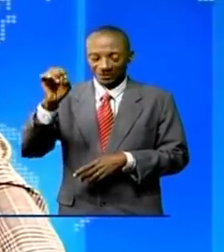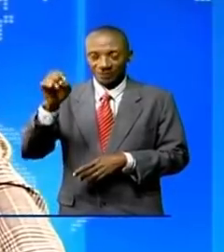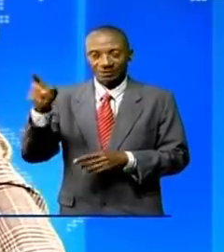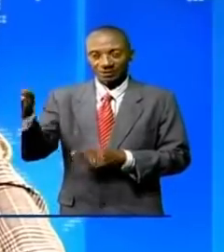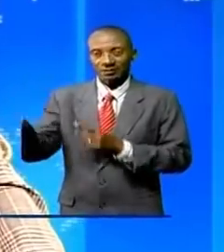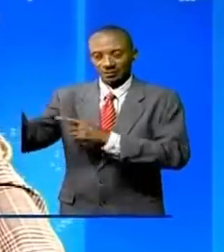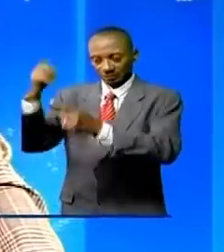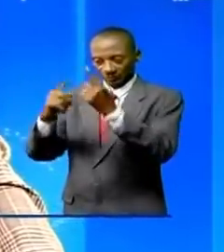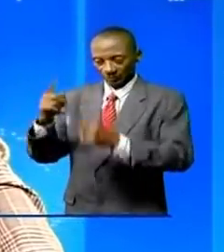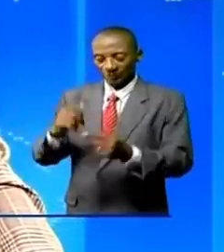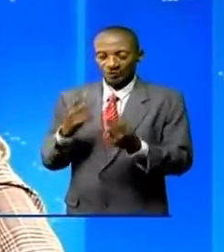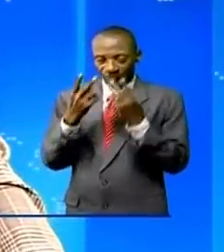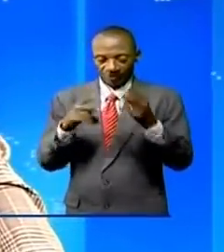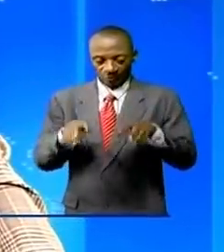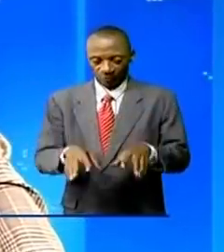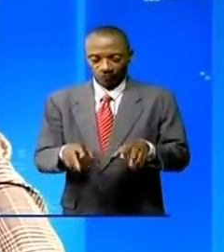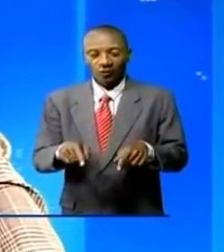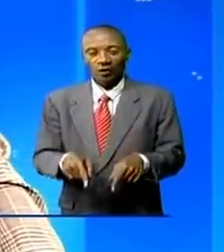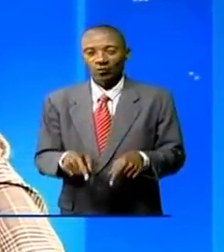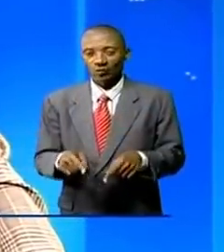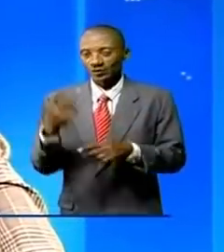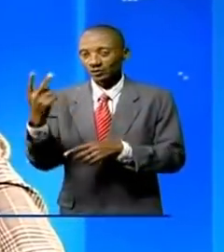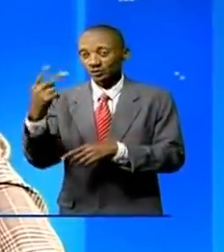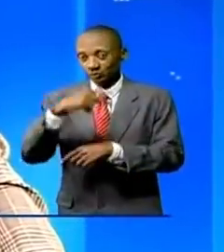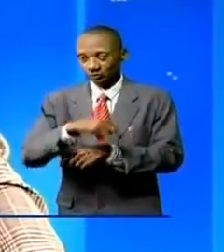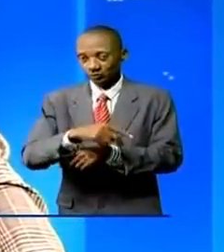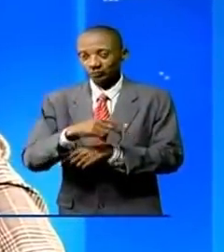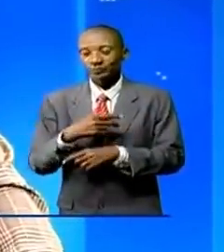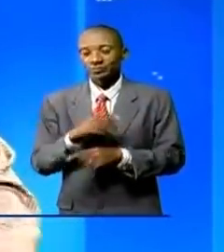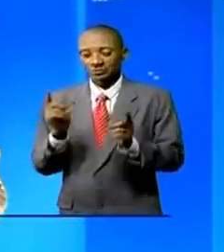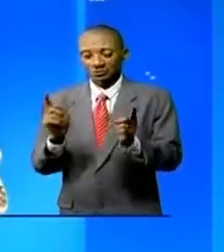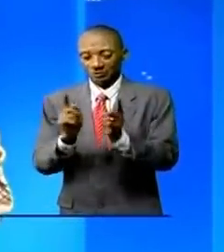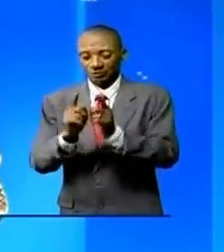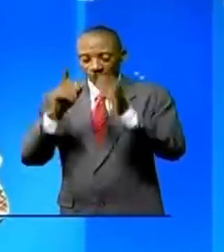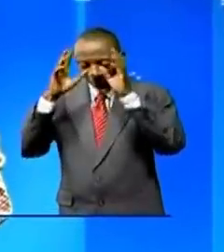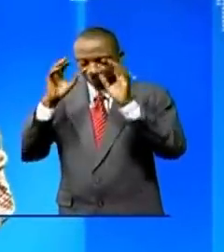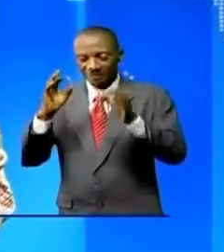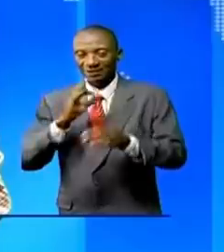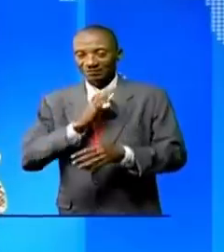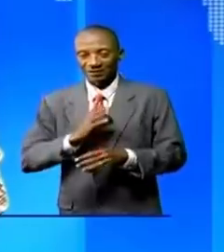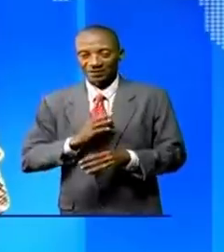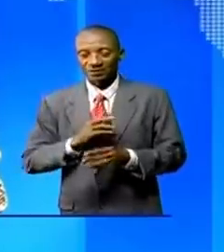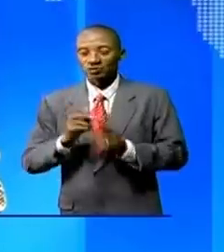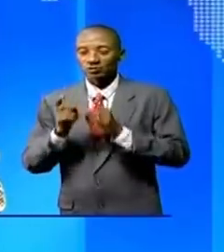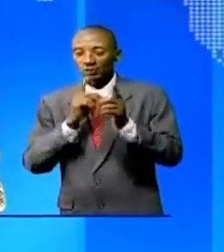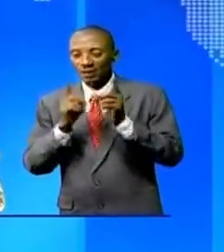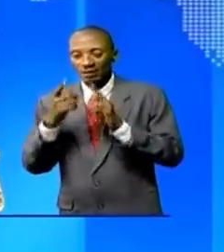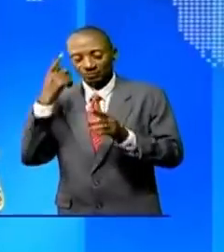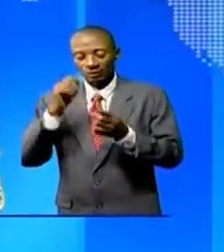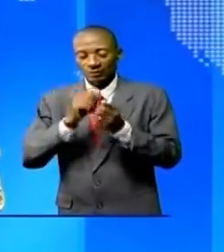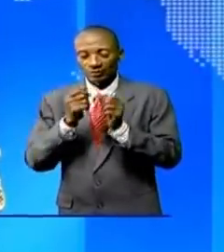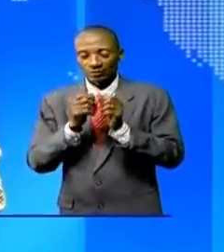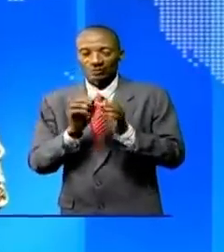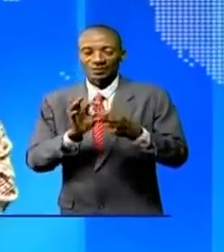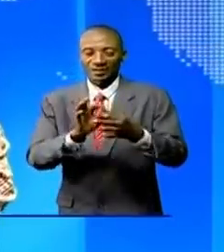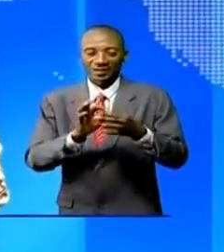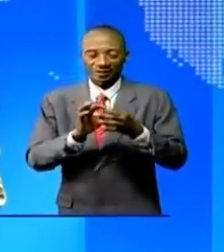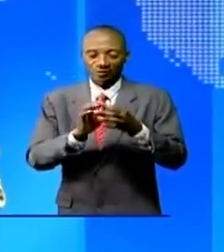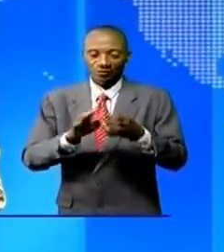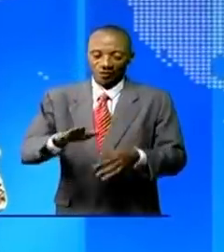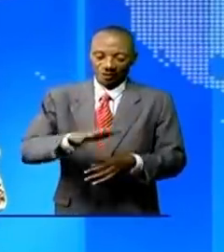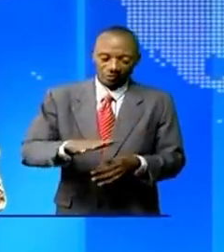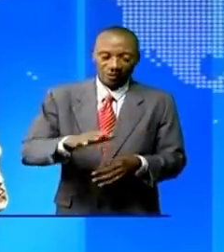homologue congolais Félix-Antoine Tshisekedi sur les questions régionales, internationales et relations bilatérales. Un reportage de